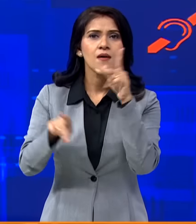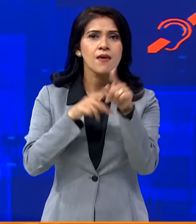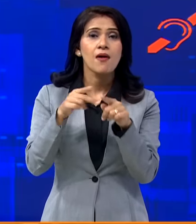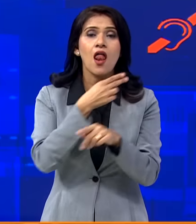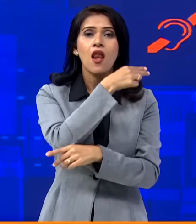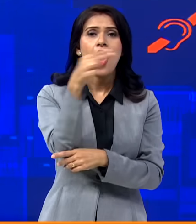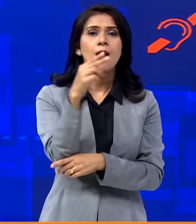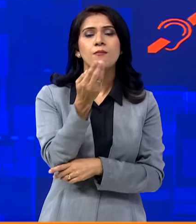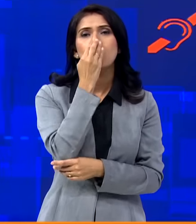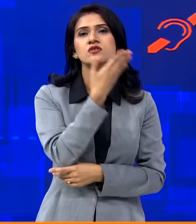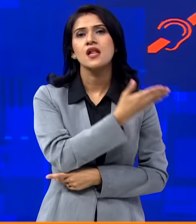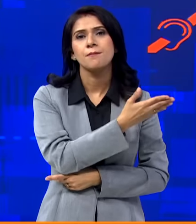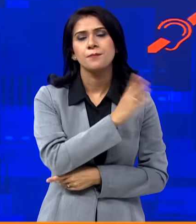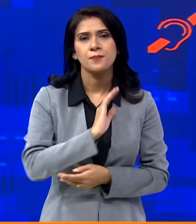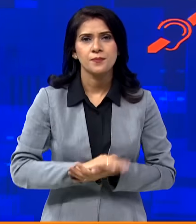क्या कहना